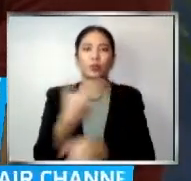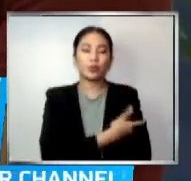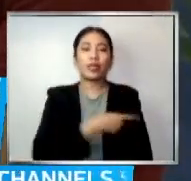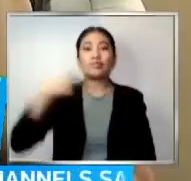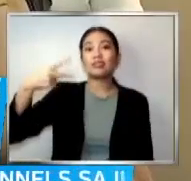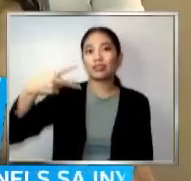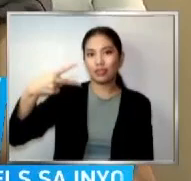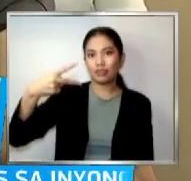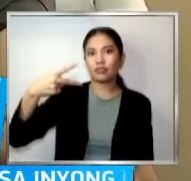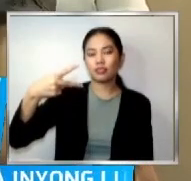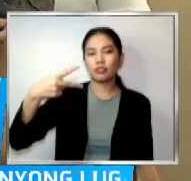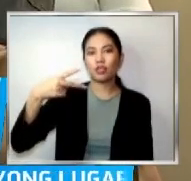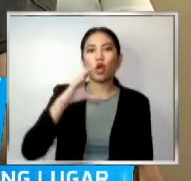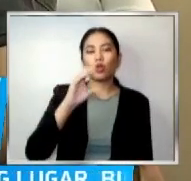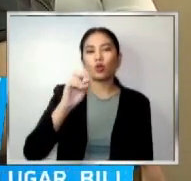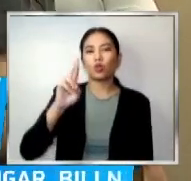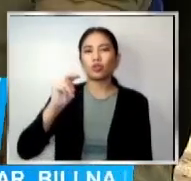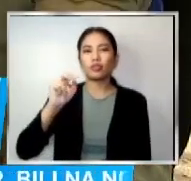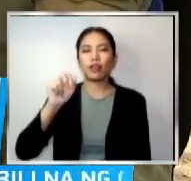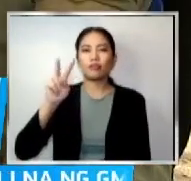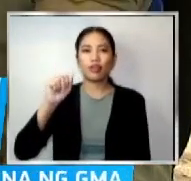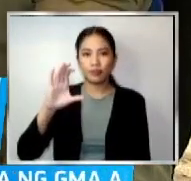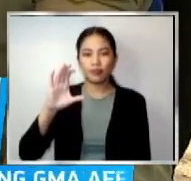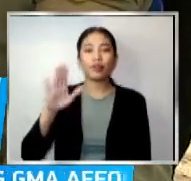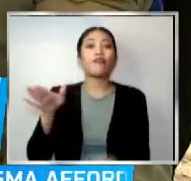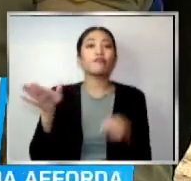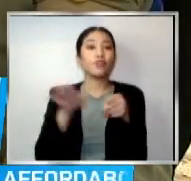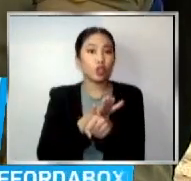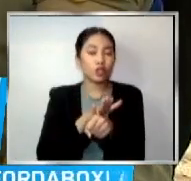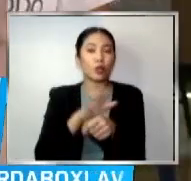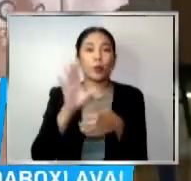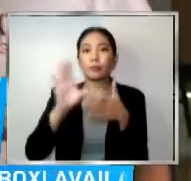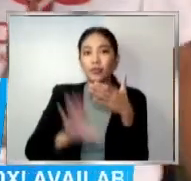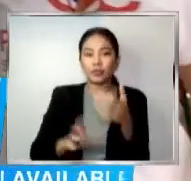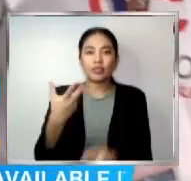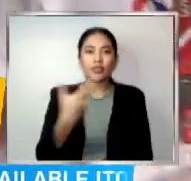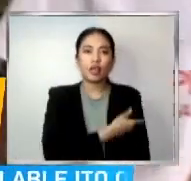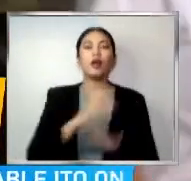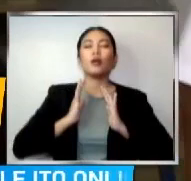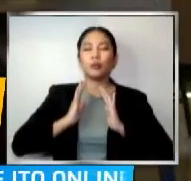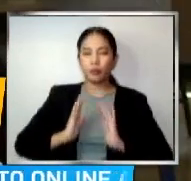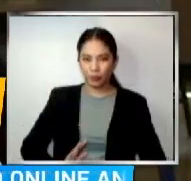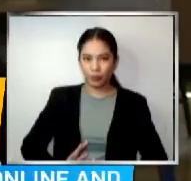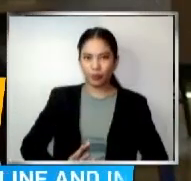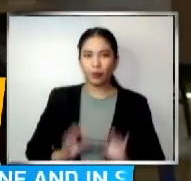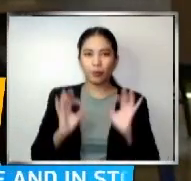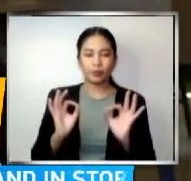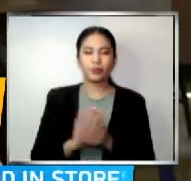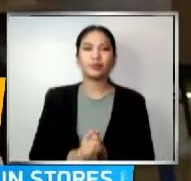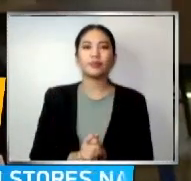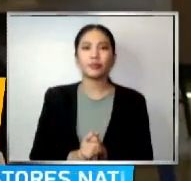bakuna. Ilan nga sa fully vaccinated na ang nakahinga na ng maluwag. medyo nakaka-relieve ngayon kasi